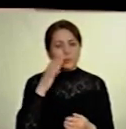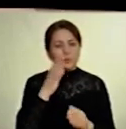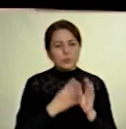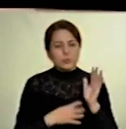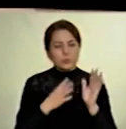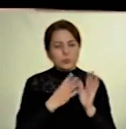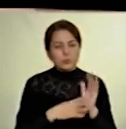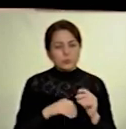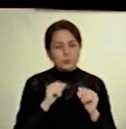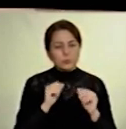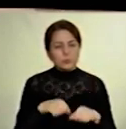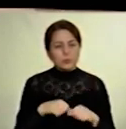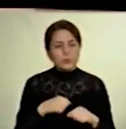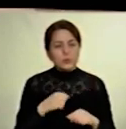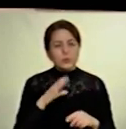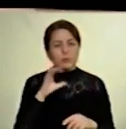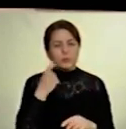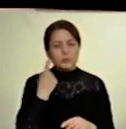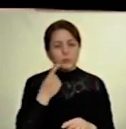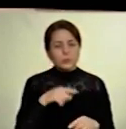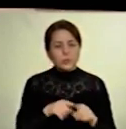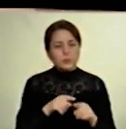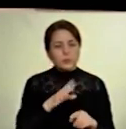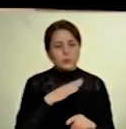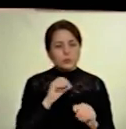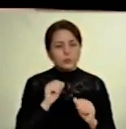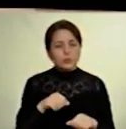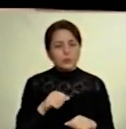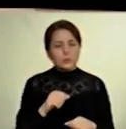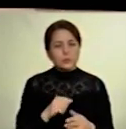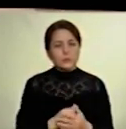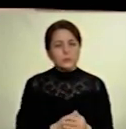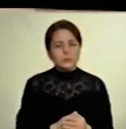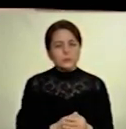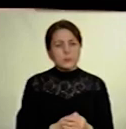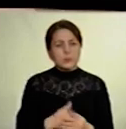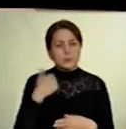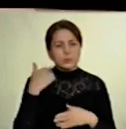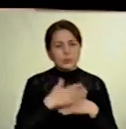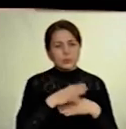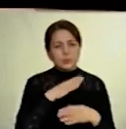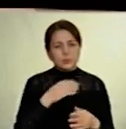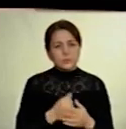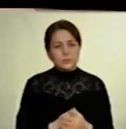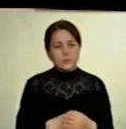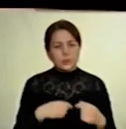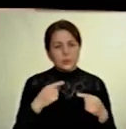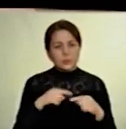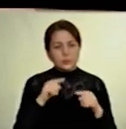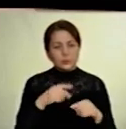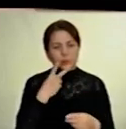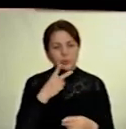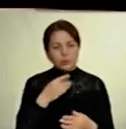499 ham bo'lishi mumkin, 501 ham bo'lishi mumkin ekan. Tushunib oldingizmi? Aynan bu